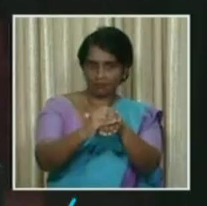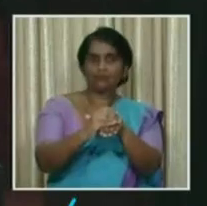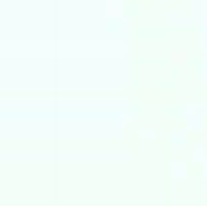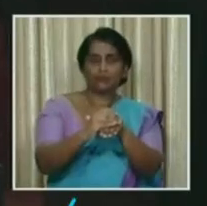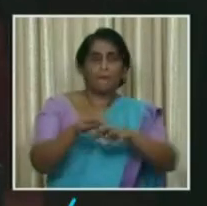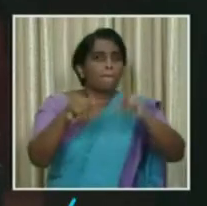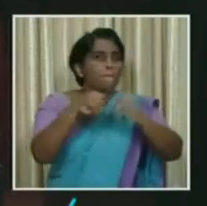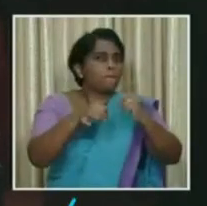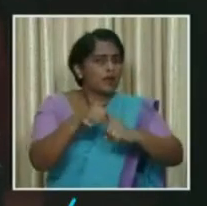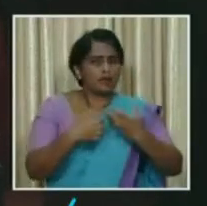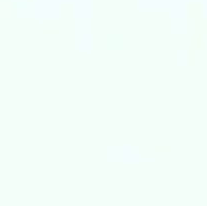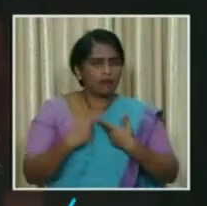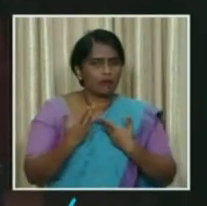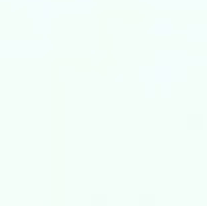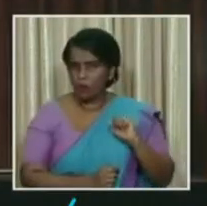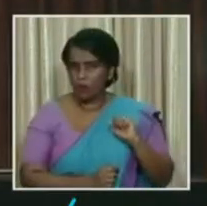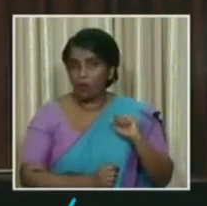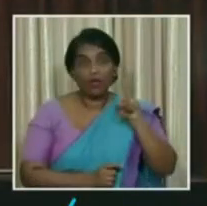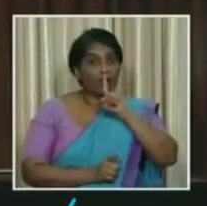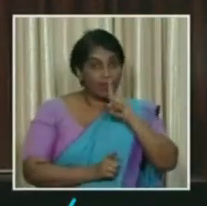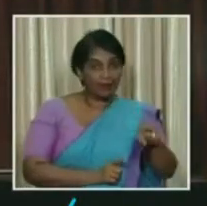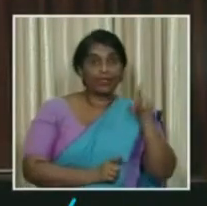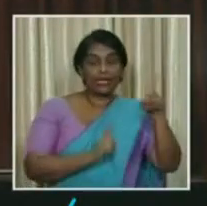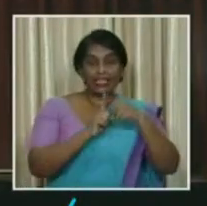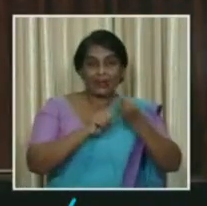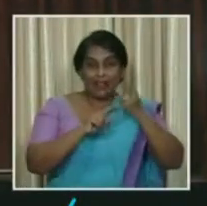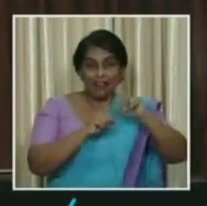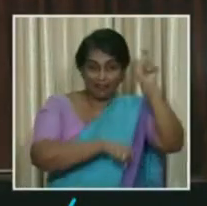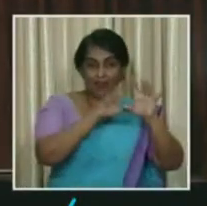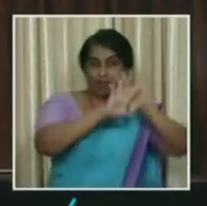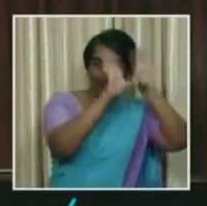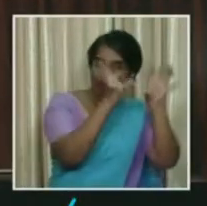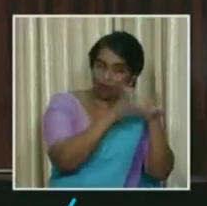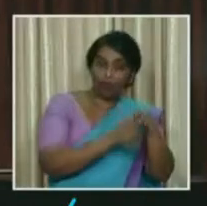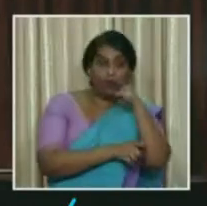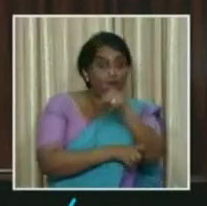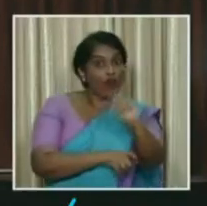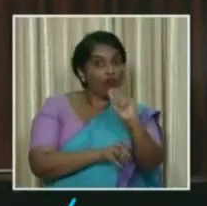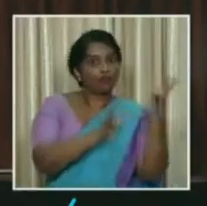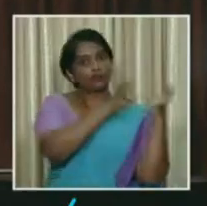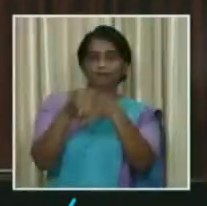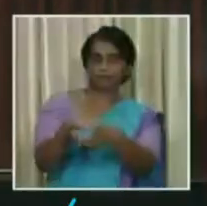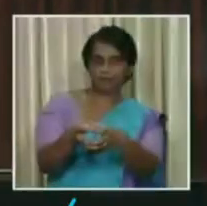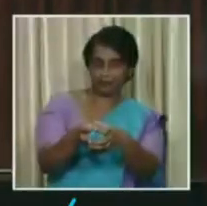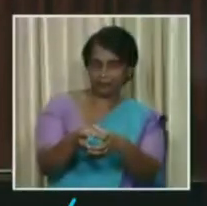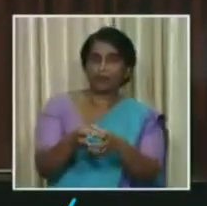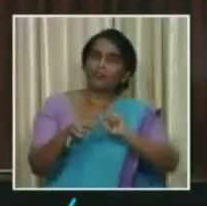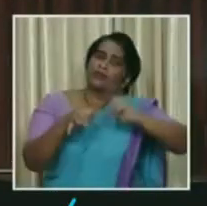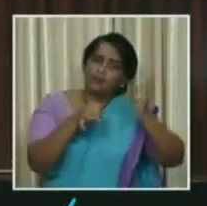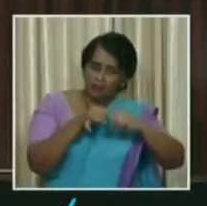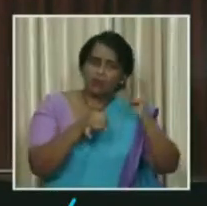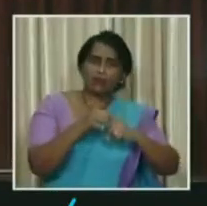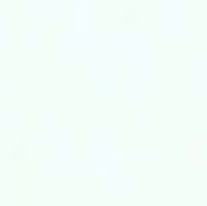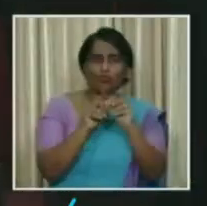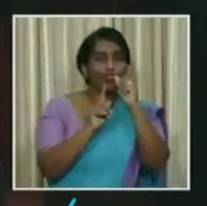ගිහිල්ලා තොරතුරු විමසන්න ඔබට අයිතියක් තියෙනවා. මොකද ඔබතුමා කියන නිලධාරීන් සියලුම දෙනාම ඔබතුමාගේ කන්තෝරුවට ගෙනල්ලා විමසන්න